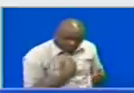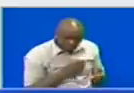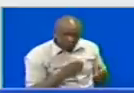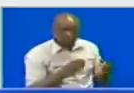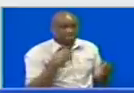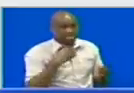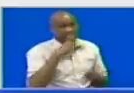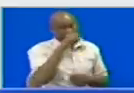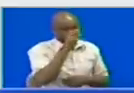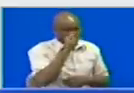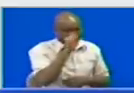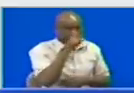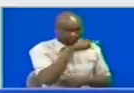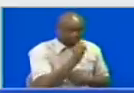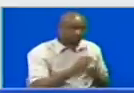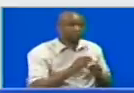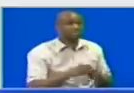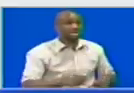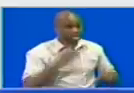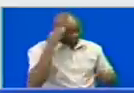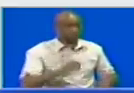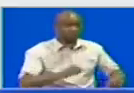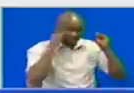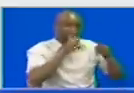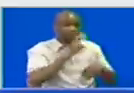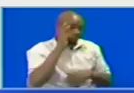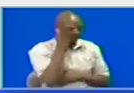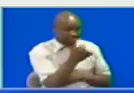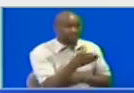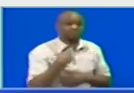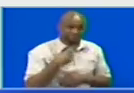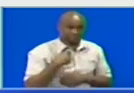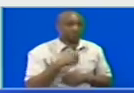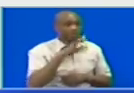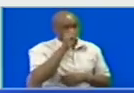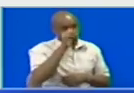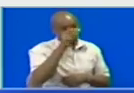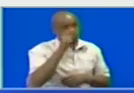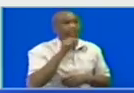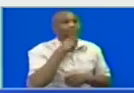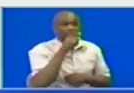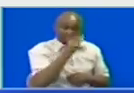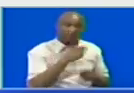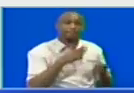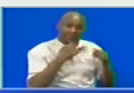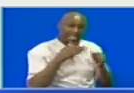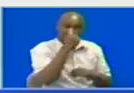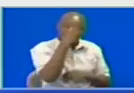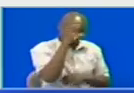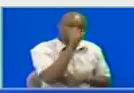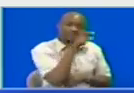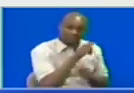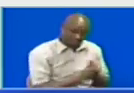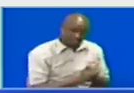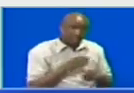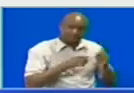Dennis Munyendo ambaye sasa hivi ni mwalimu mkuu wa shule huko Western. Think Mkumu Boys. yeye alichezea AFCON kama katika shule ya upili. Yeah.